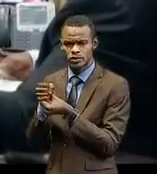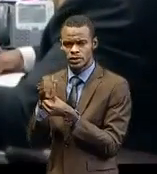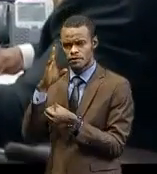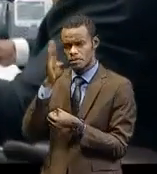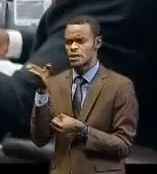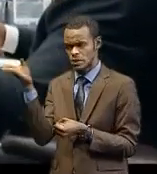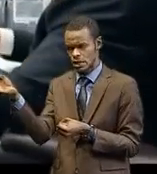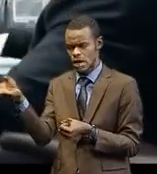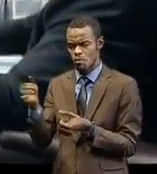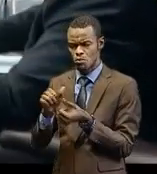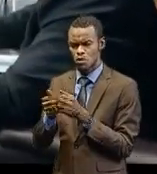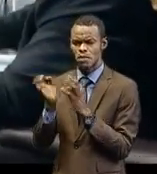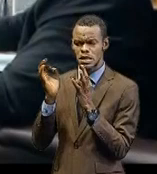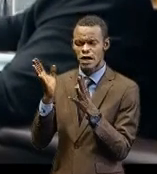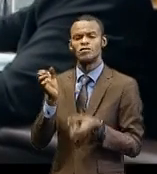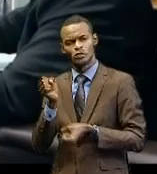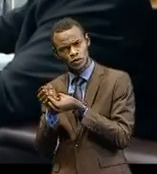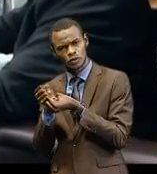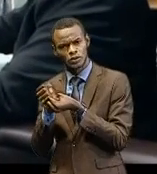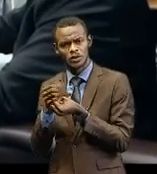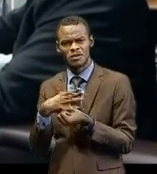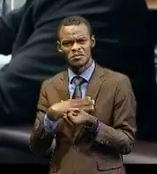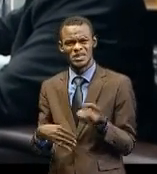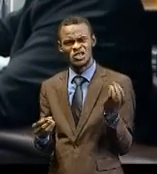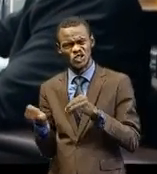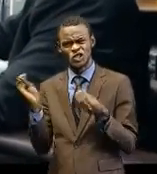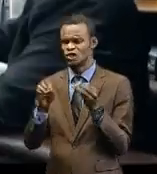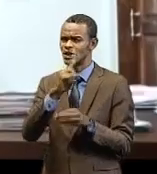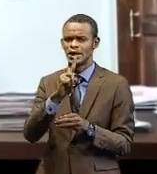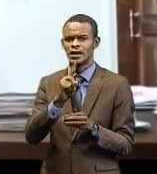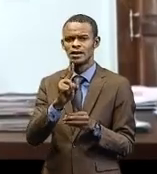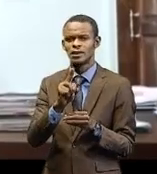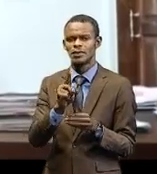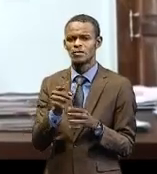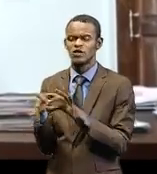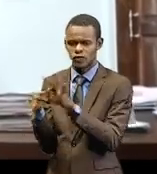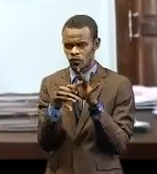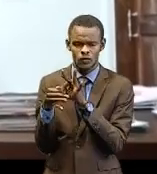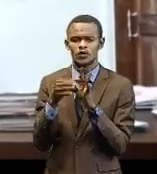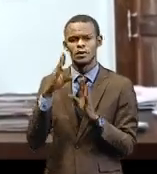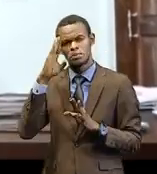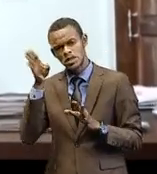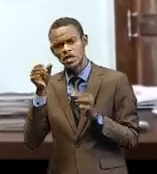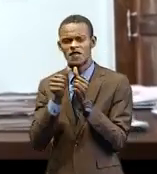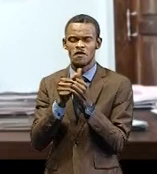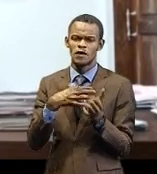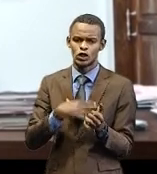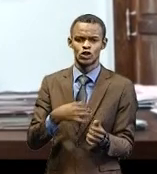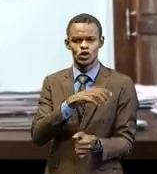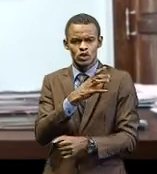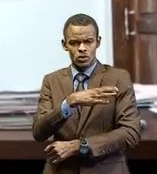il apparaît une carence de magistrats. Ensuite, elle a présenté au Conseil le projet de